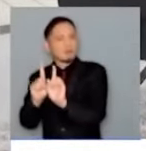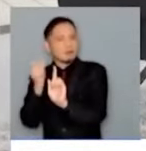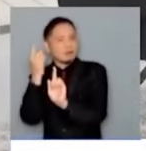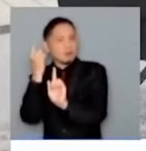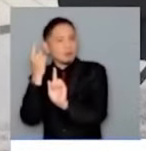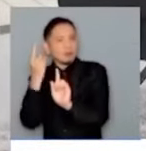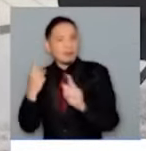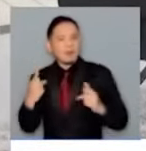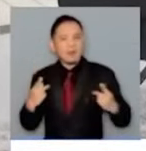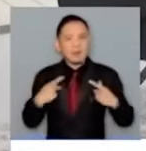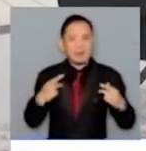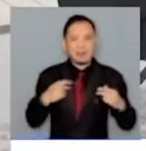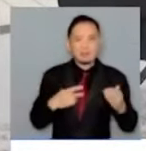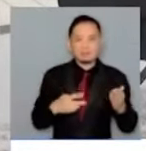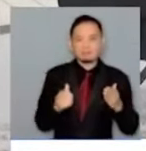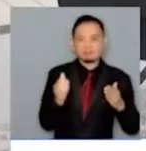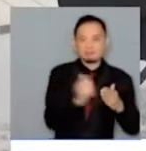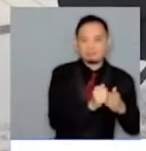number two?